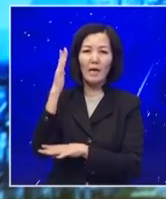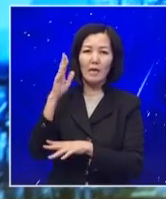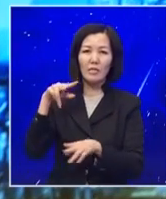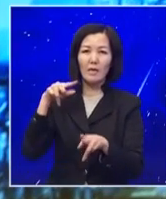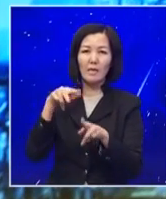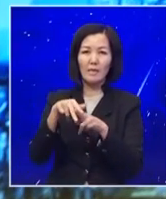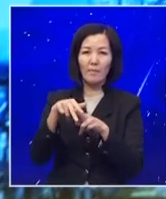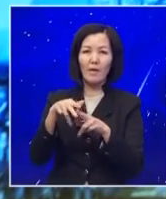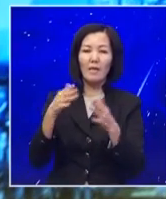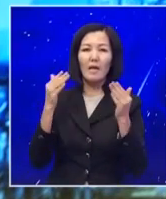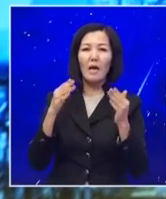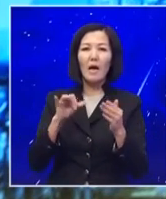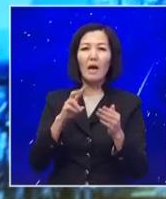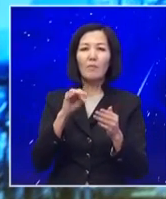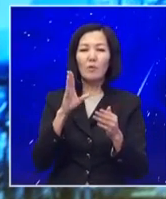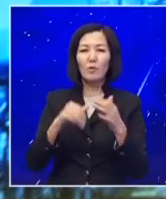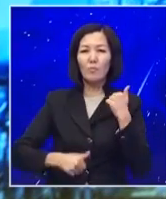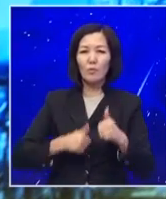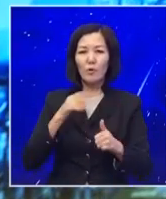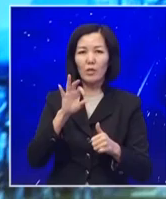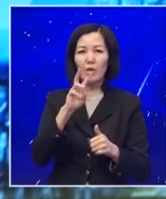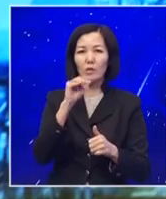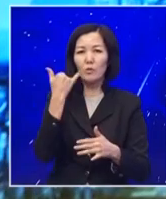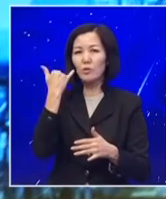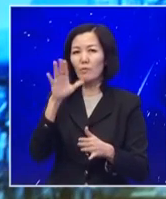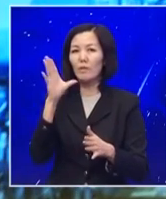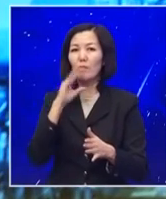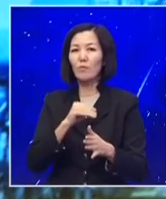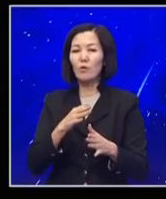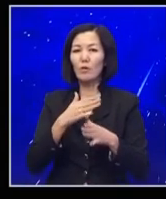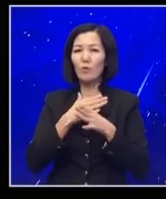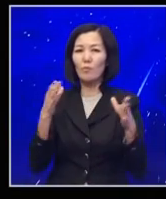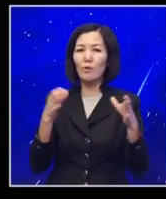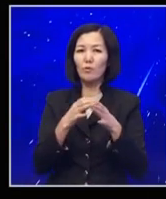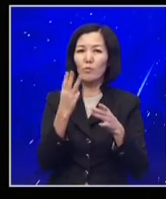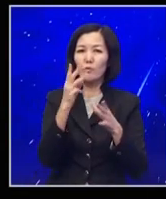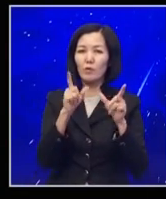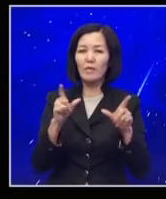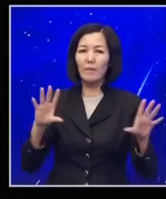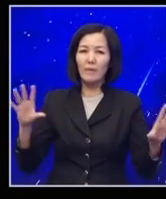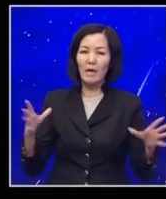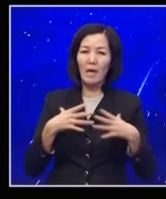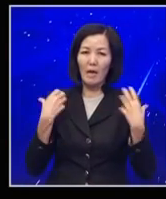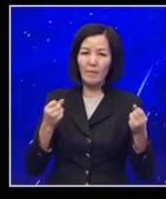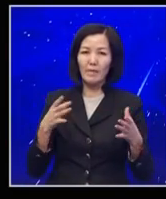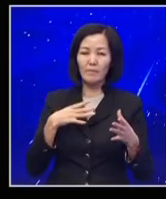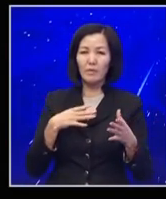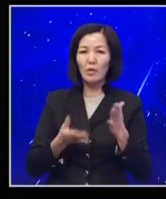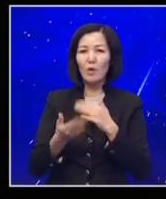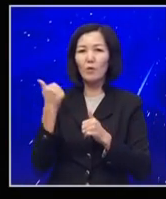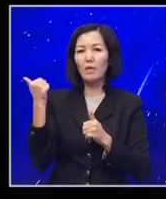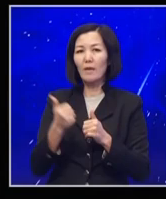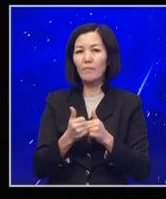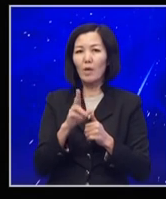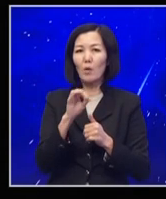Абырой болғанда төтенше жағдайлар қызметіне сос дабылын жолдап үлгерген. Көмек тобы жедел жетіп, үш адамды аман алып шықты. Өткен апта